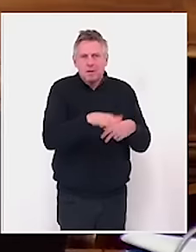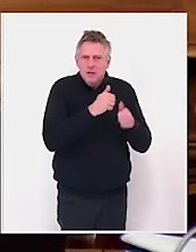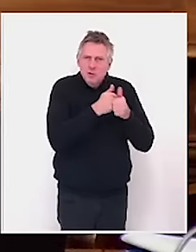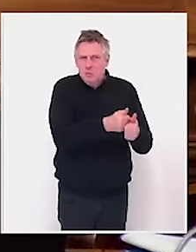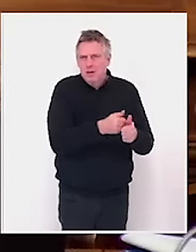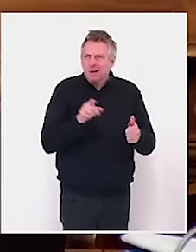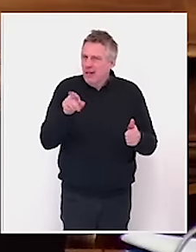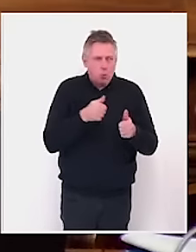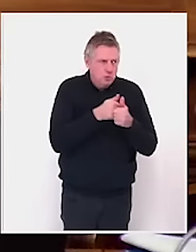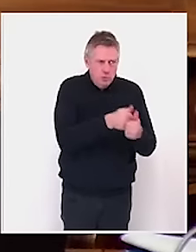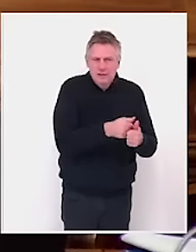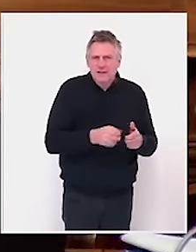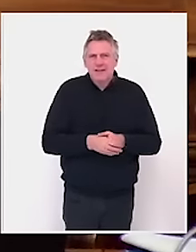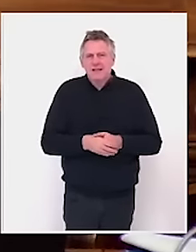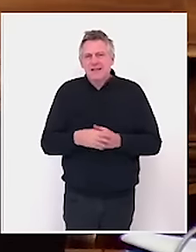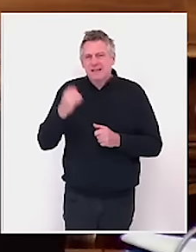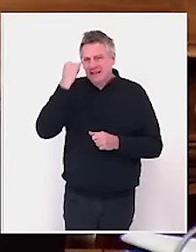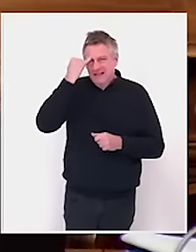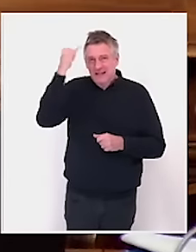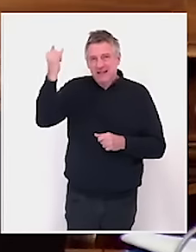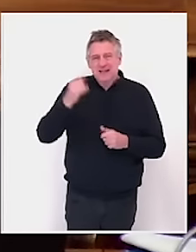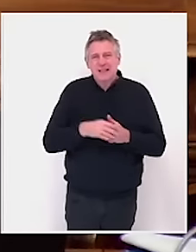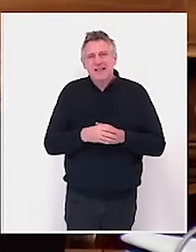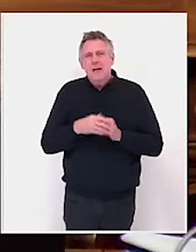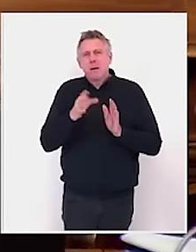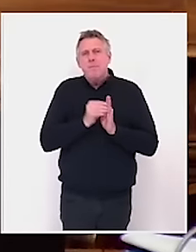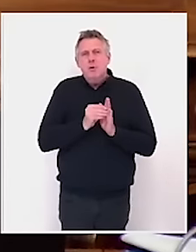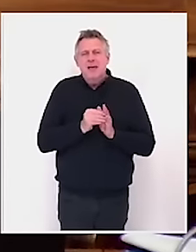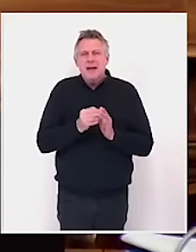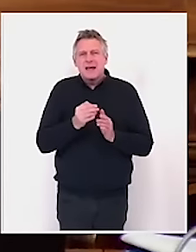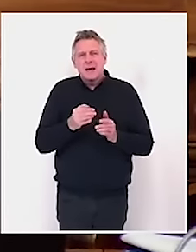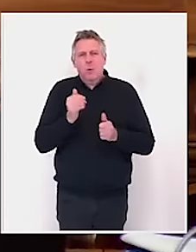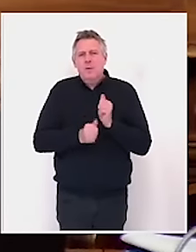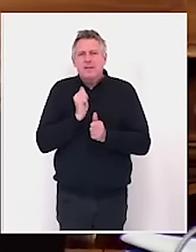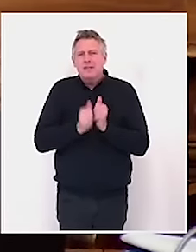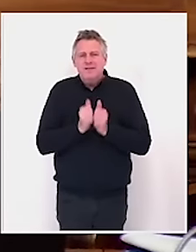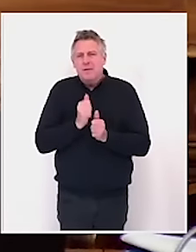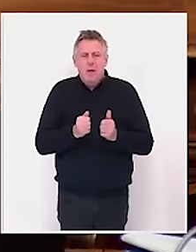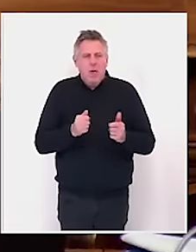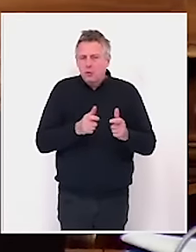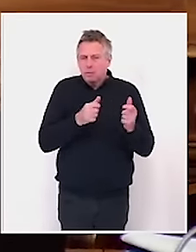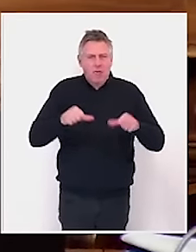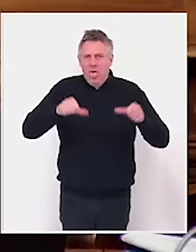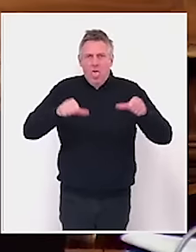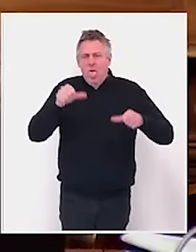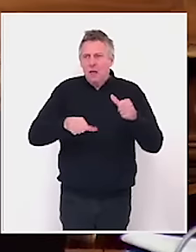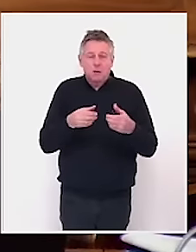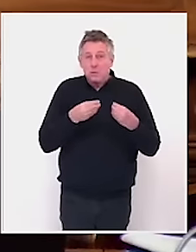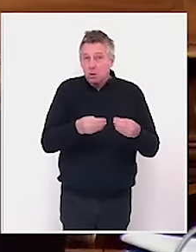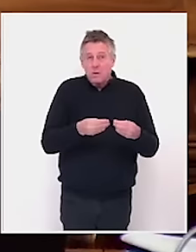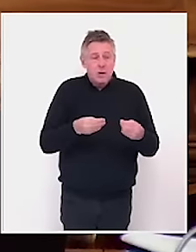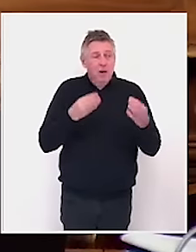aussi, l'idée d'échapper à un modèle compétitif qui porte une responsabilité dans la dérive climatique. Donc on partage ça, et nous,